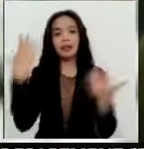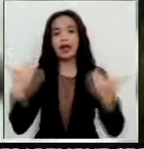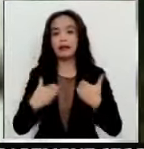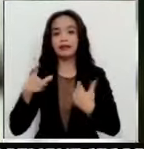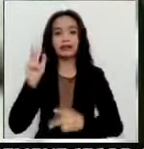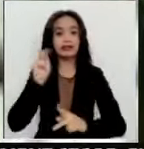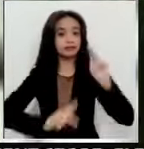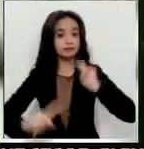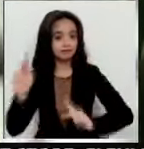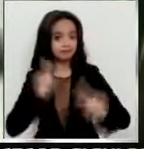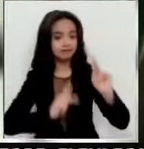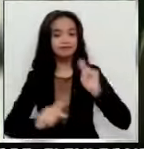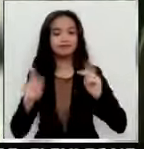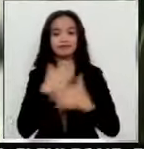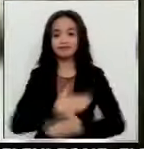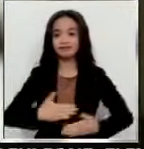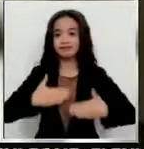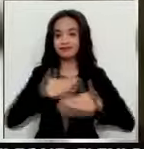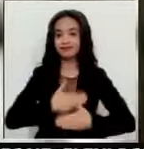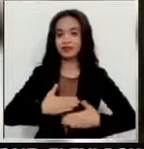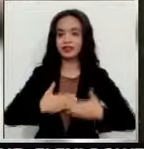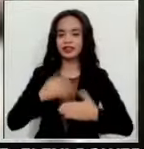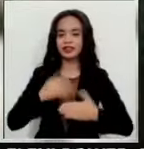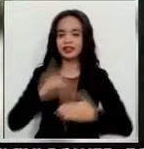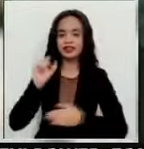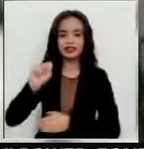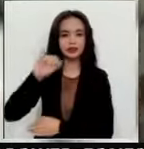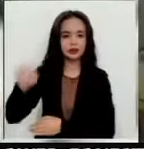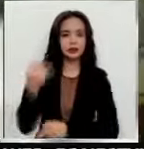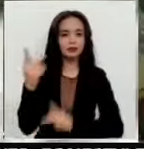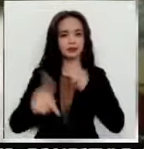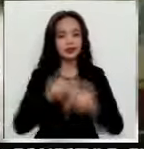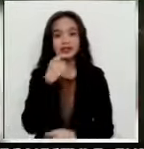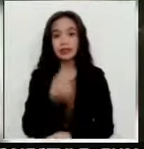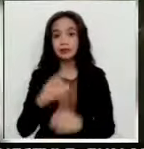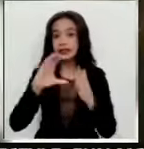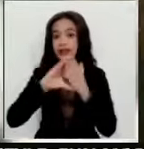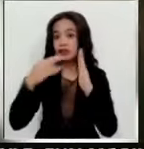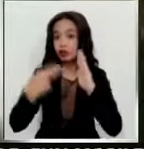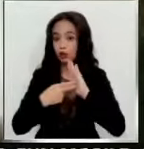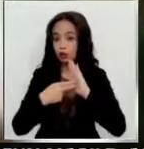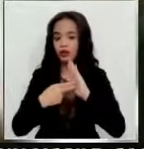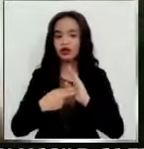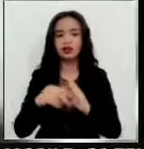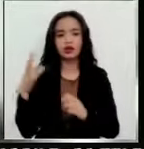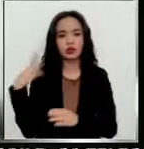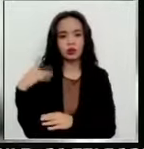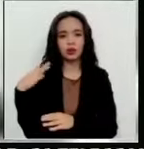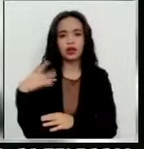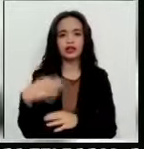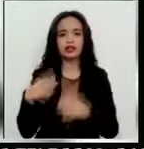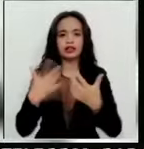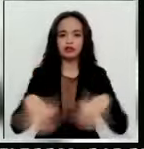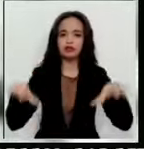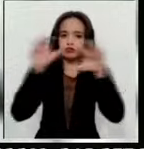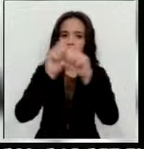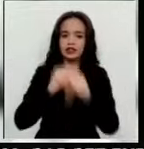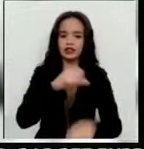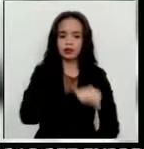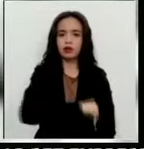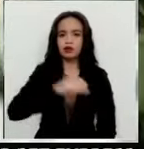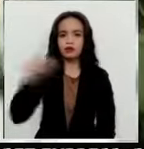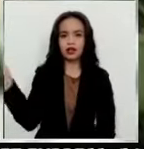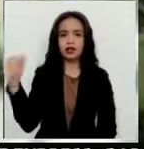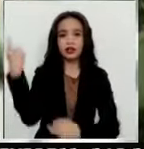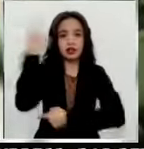na in-enjoy ng mga taga-San Juan. Ayon sa City Hall, pinatapos muna ang Bonifacio Day bago ang paglalagay ng mga